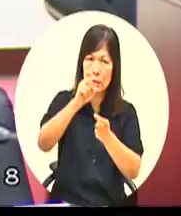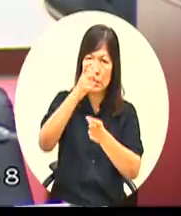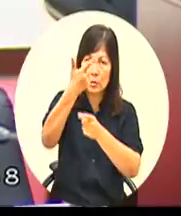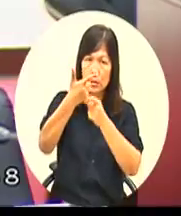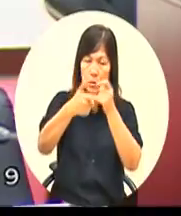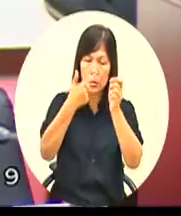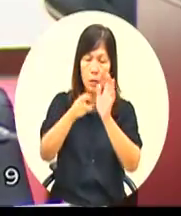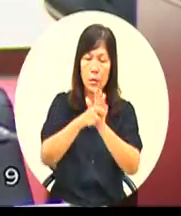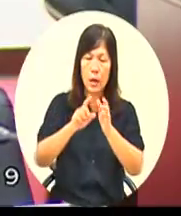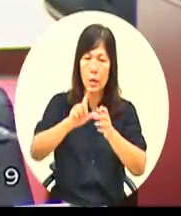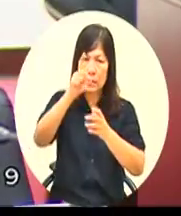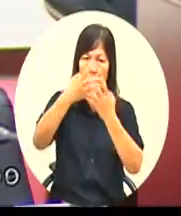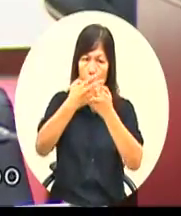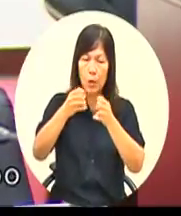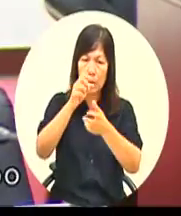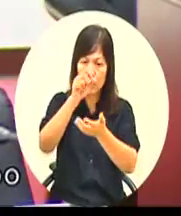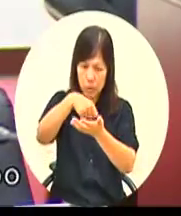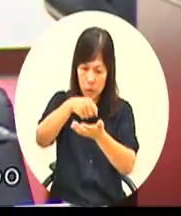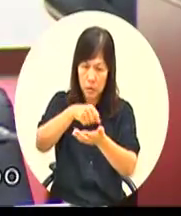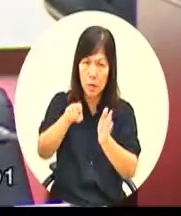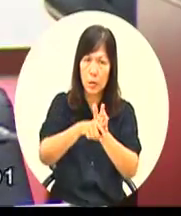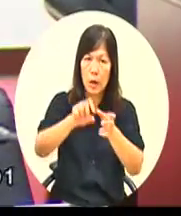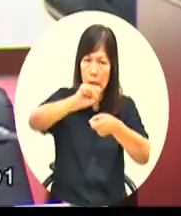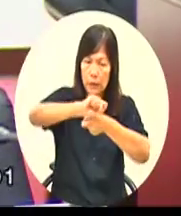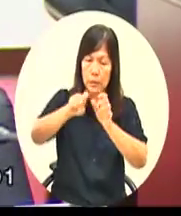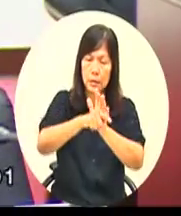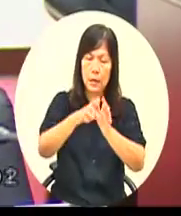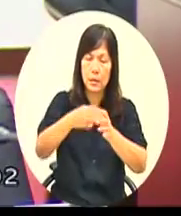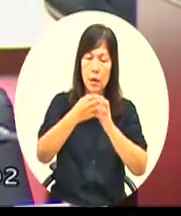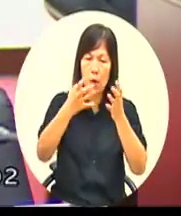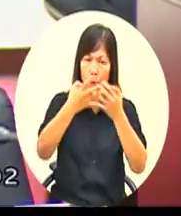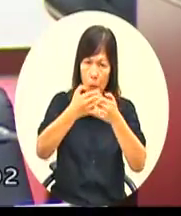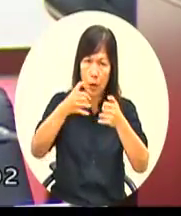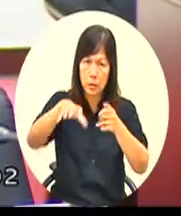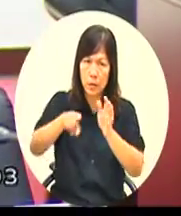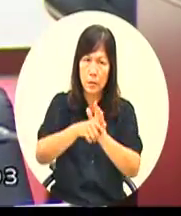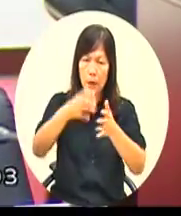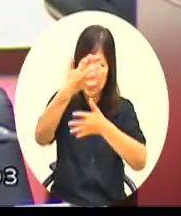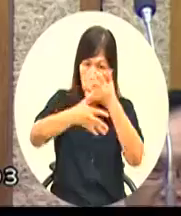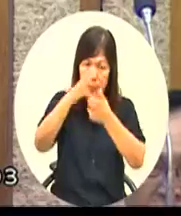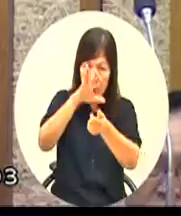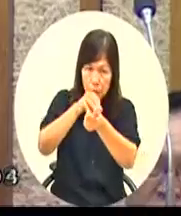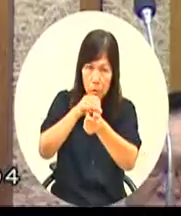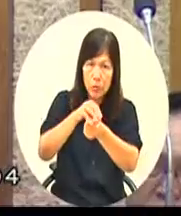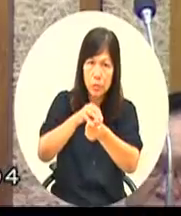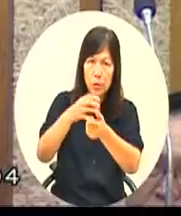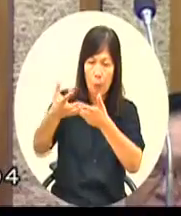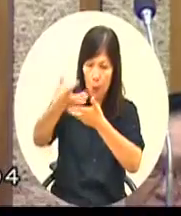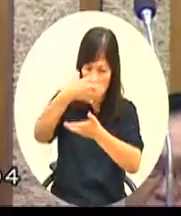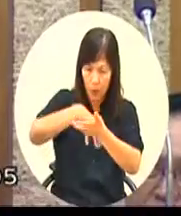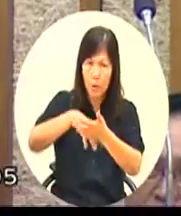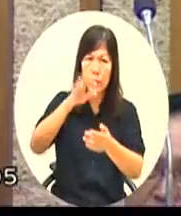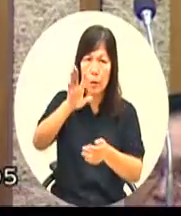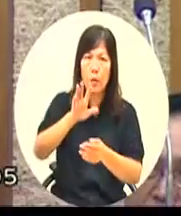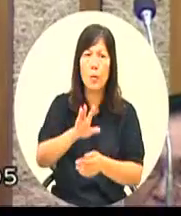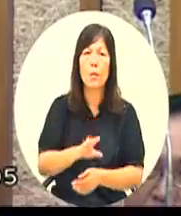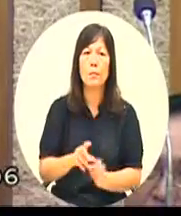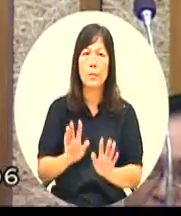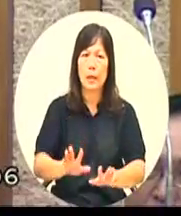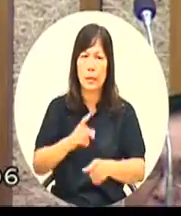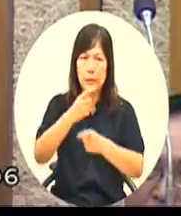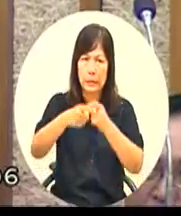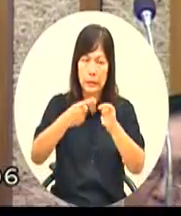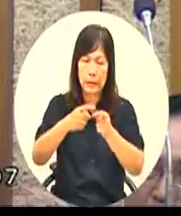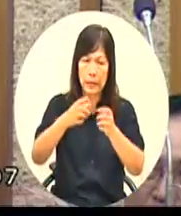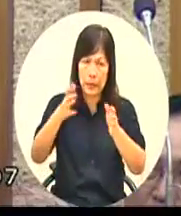上网标作业的活动里面，增加把 DataGo 这个网站的影片学习放进来。那事实上，在今年开始，